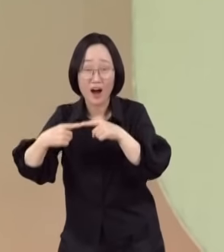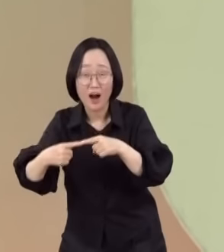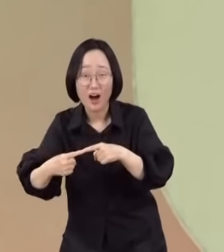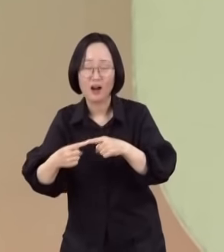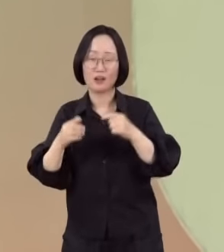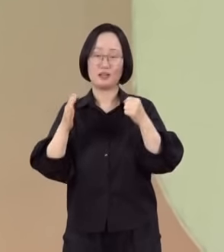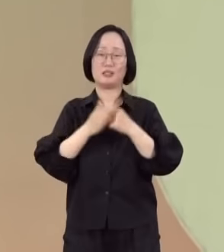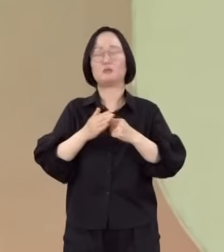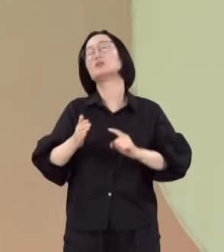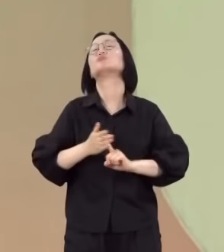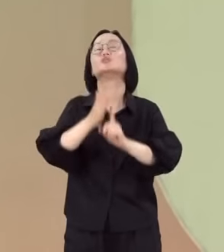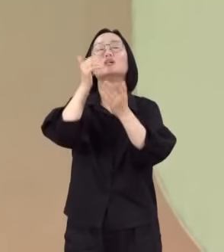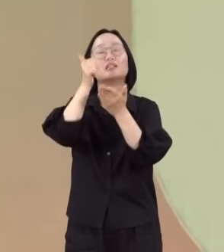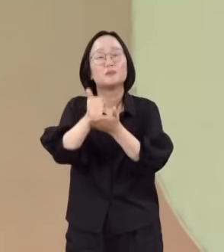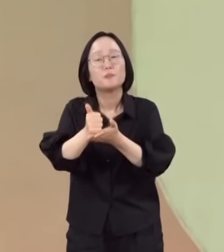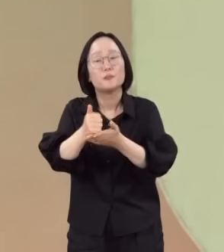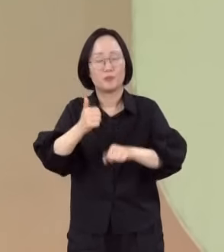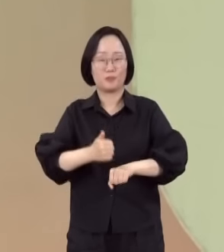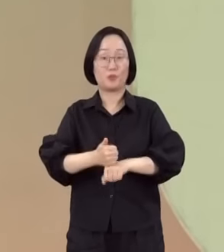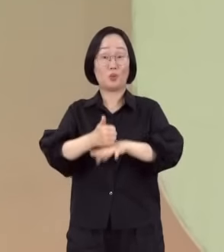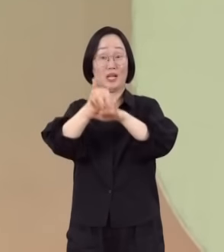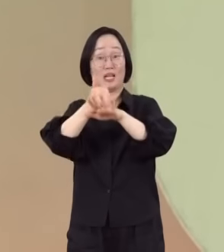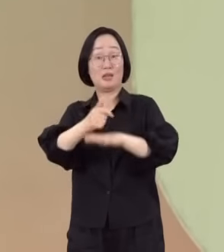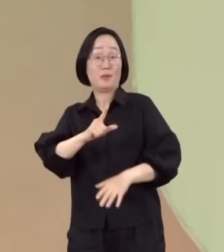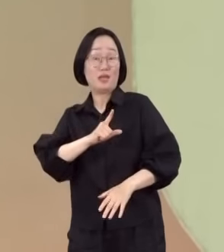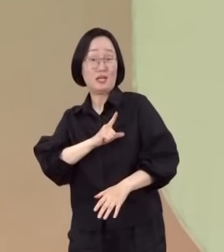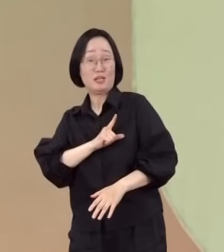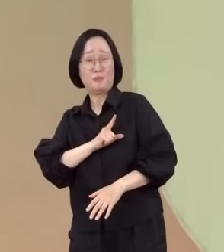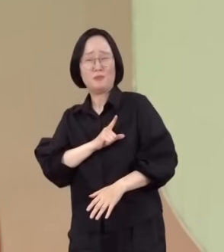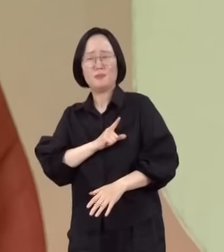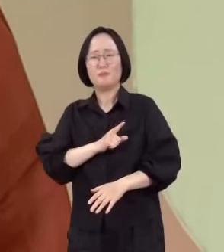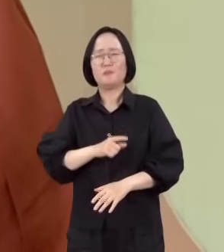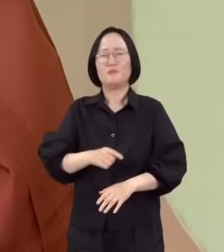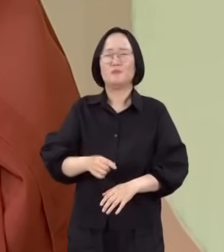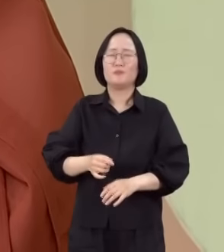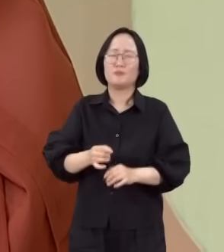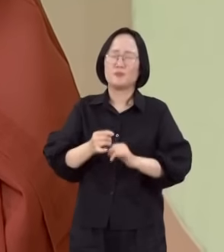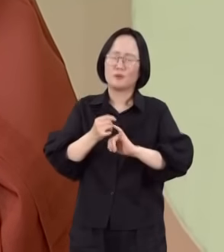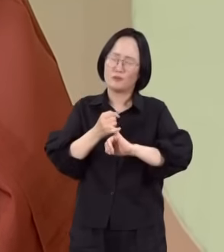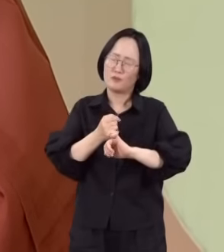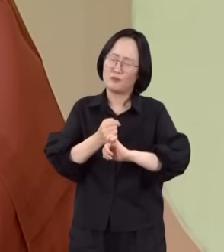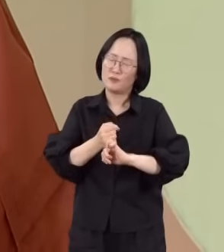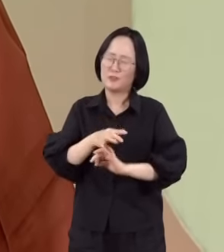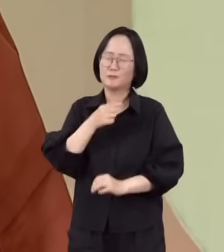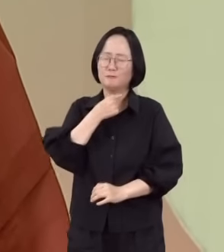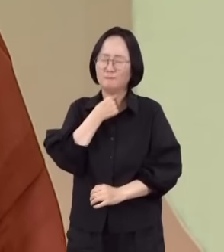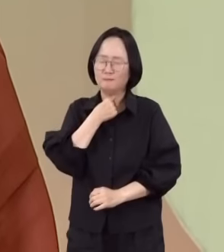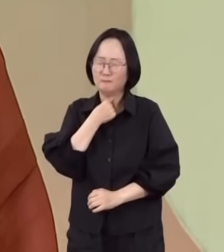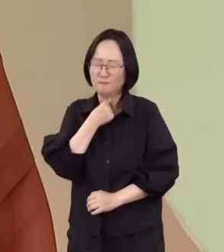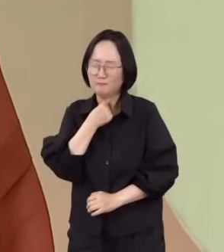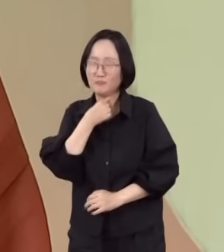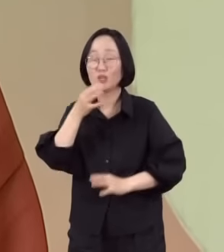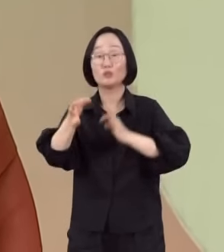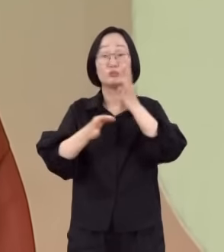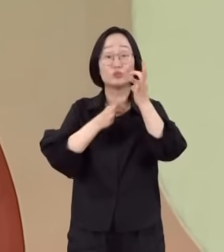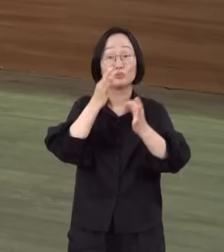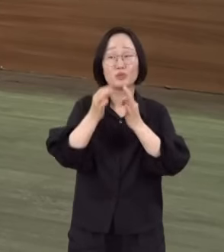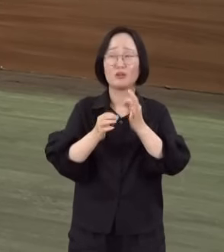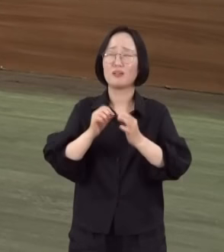간절하게 간절하게 불보살님의 이름을 부르면 결국 하나로 통해요 하나로